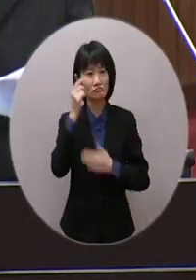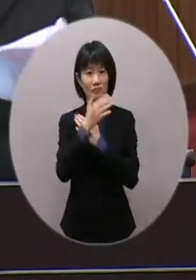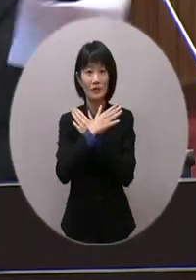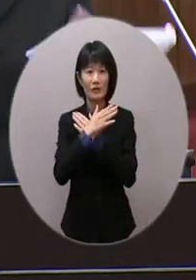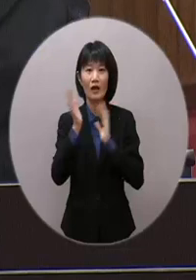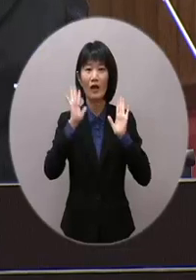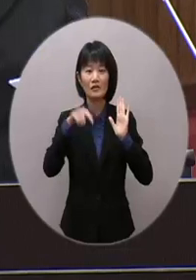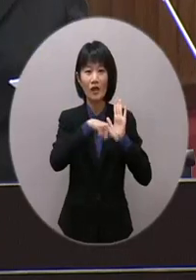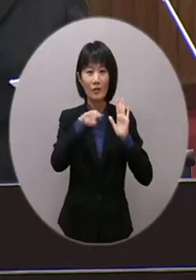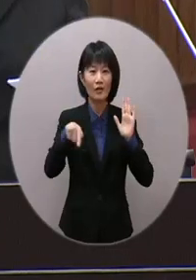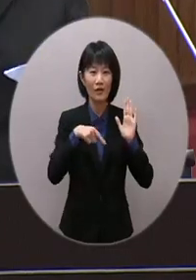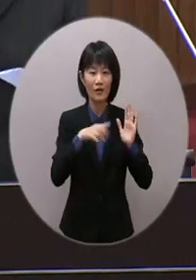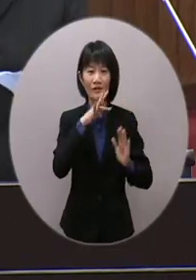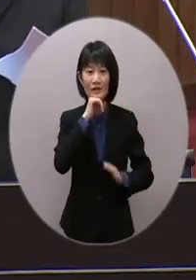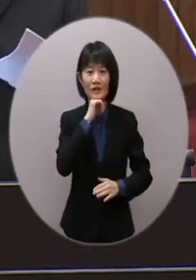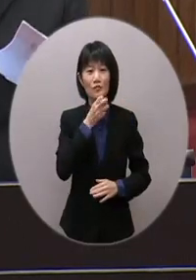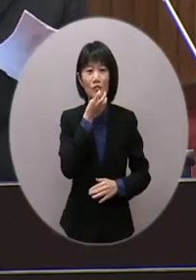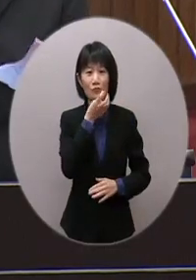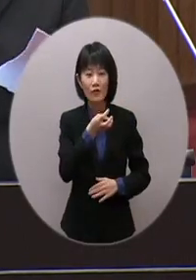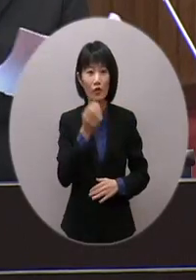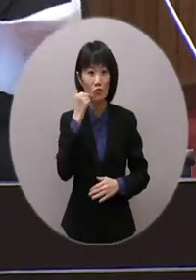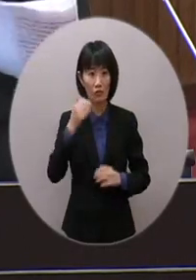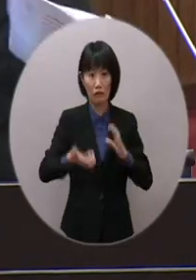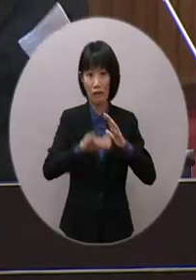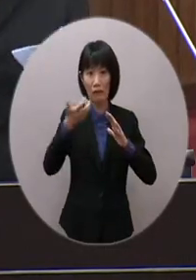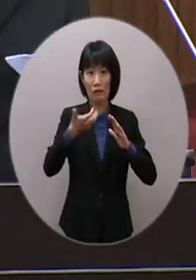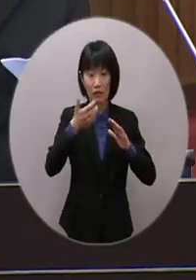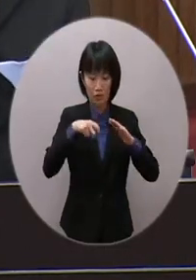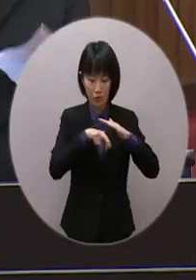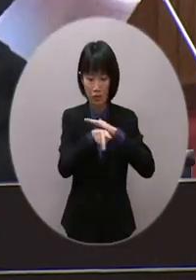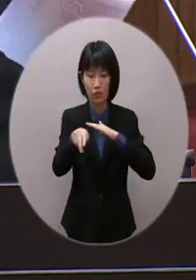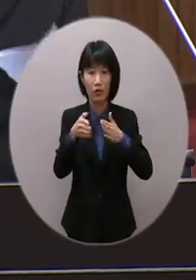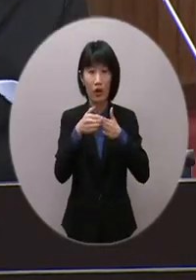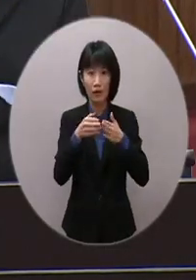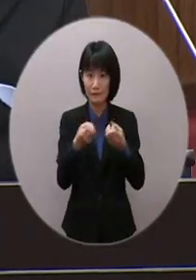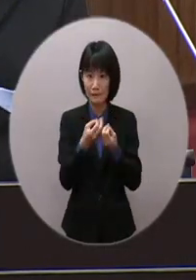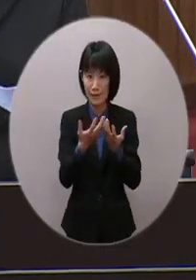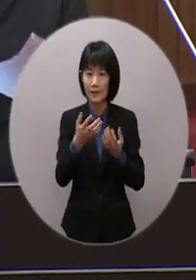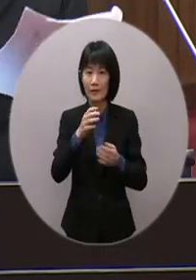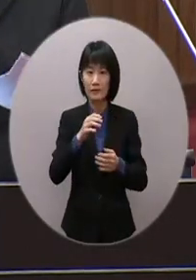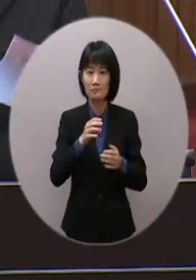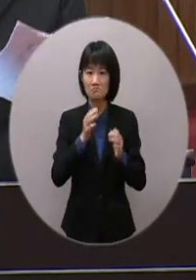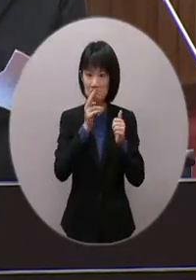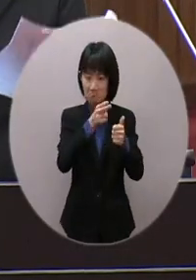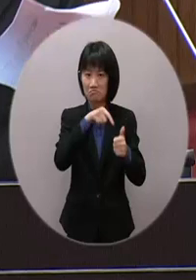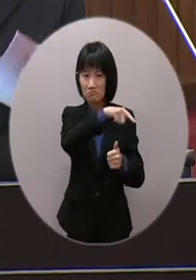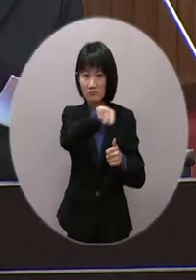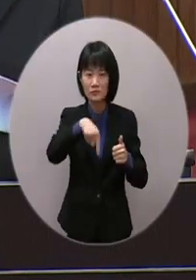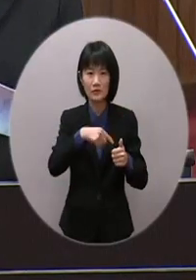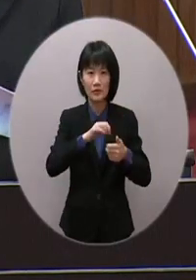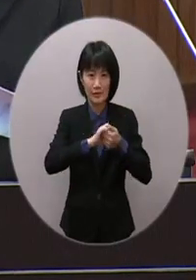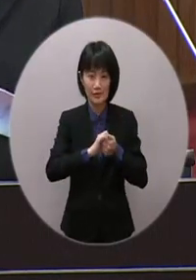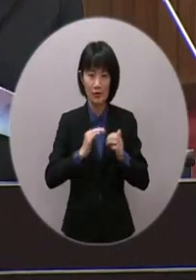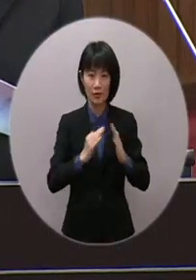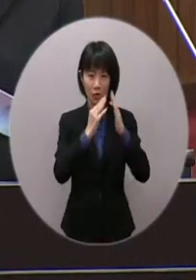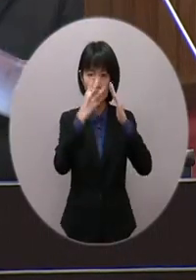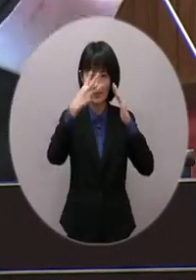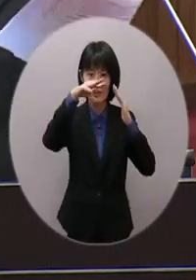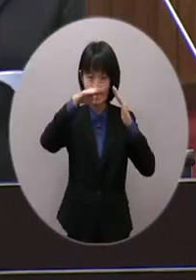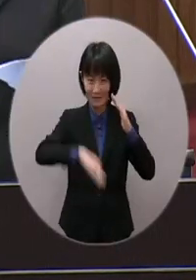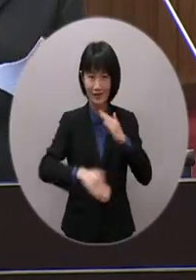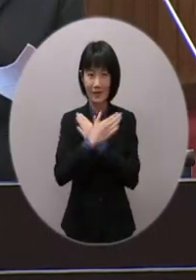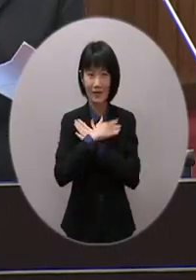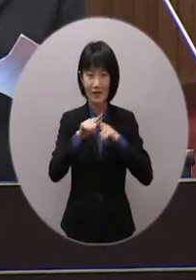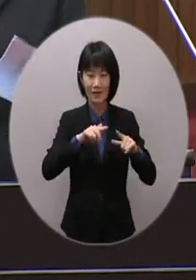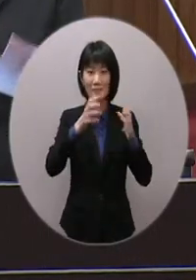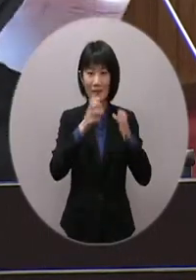小孩如果有发生火灾，所以为了要逃生的问题，所以我们也限制说一定要设在3楼以下。好，可是